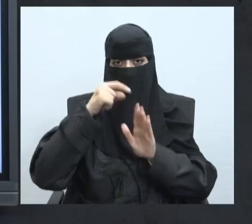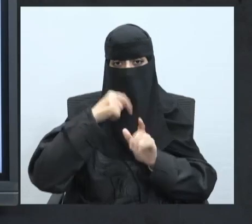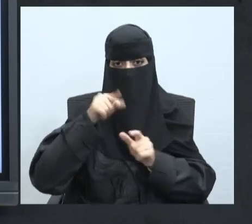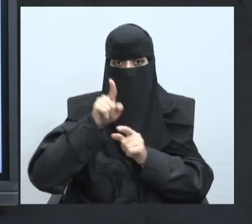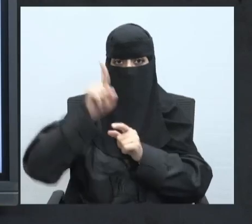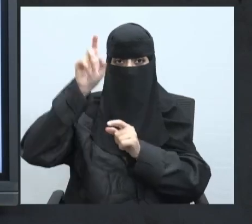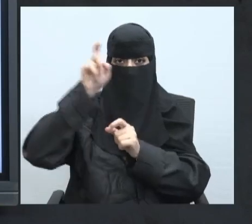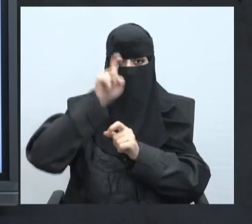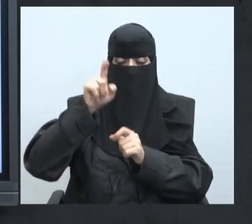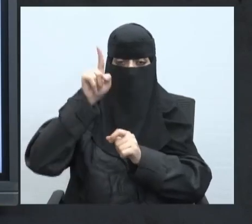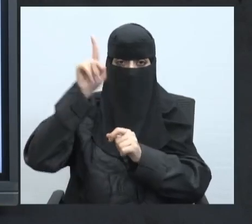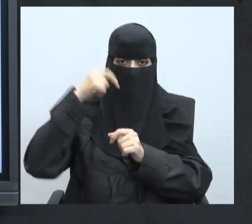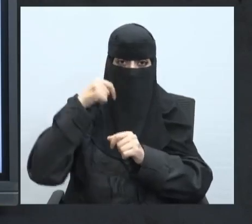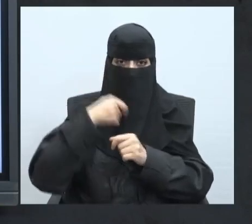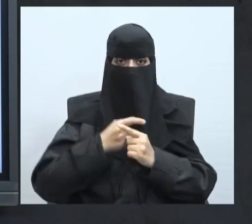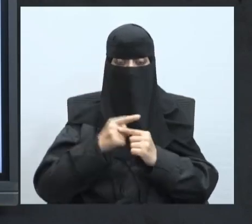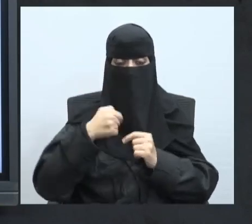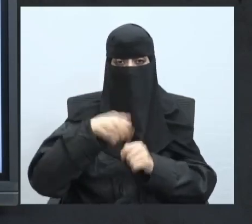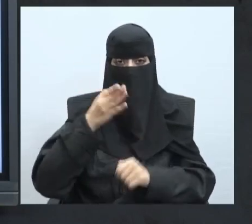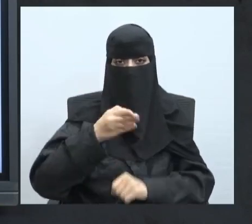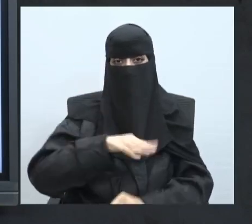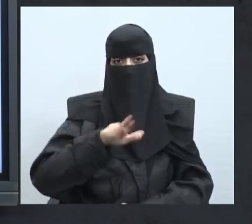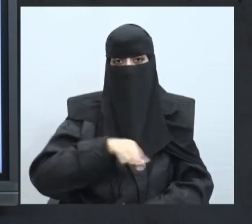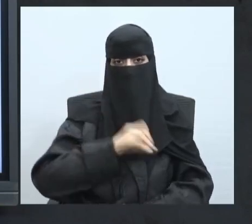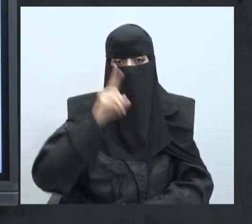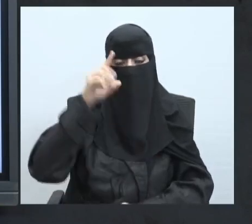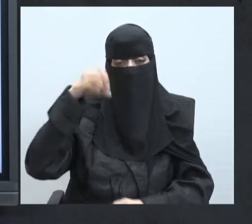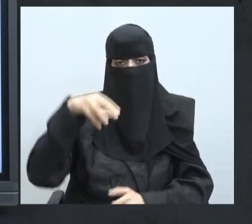ان وفقنا من الله ونخطانا من انفسنا والسلام عليكم ورحمه الله وبركاته